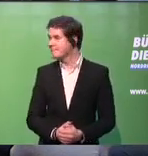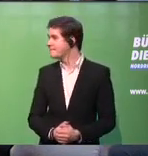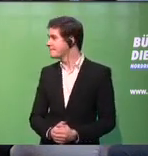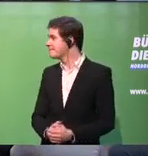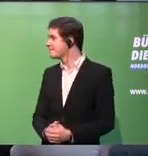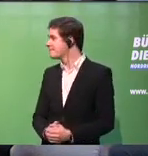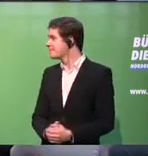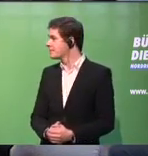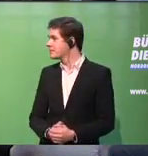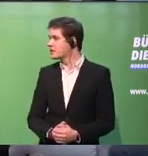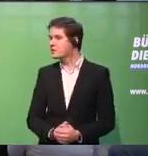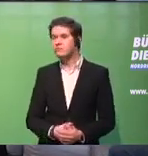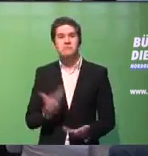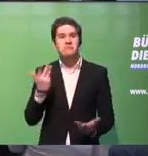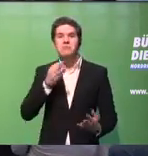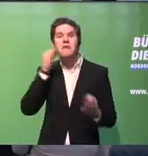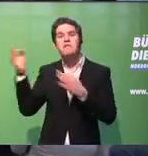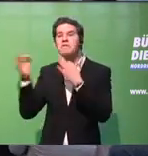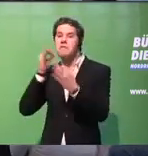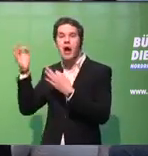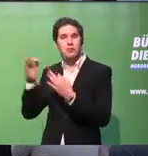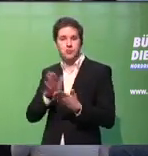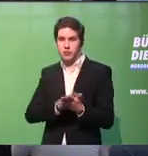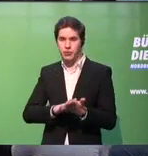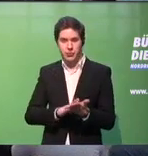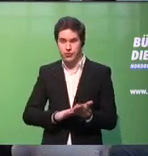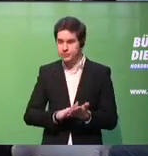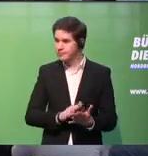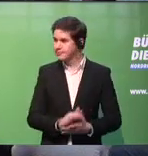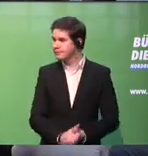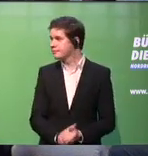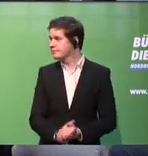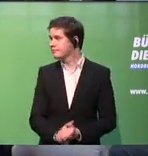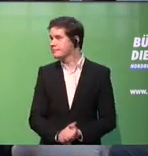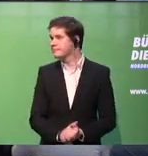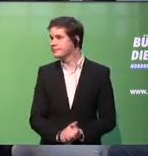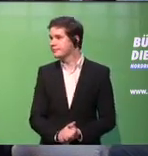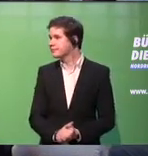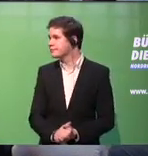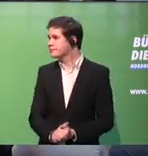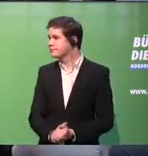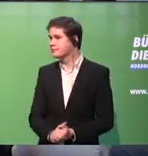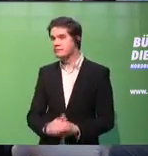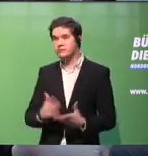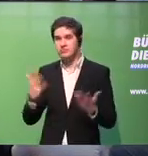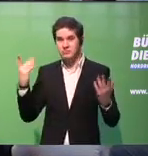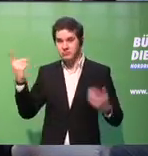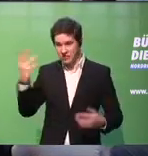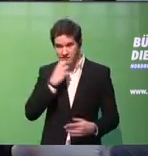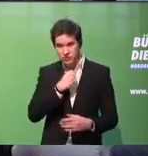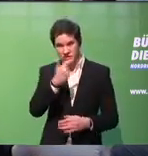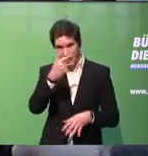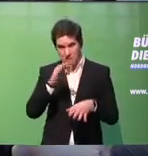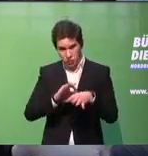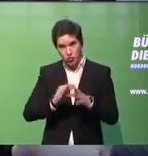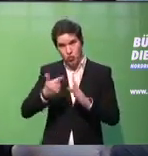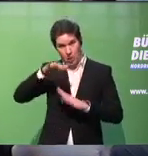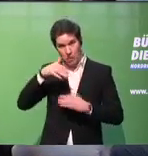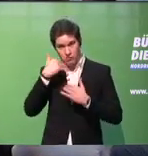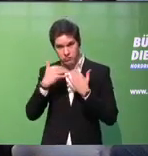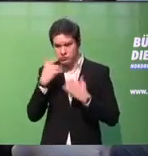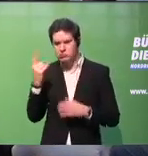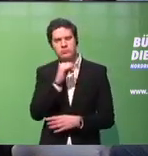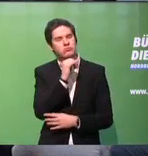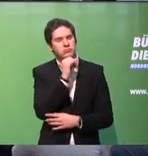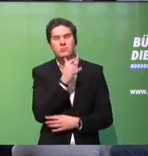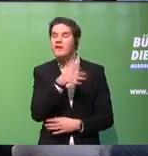Es liegen keine Fragen an dich vor. Du könntest also 2 Minuten noch. Vielen Dank,